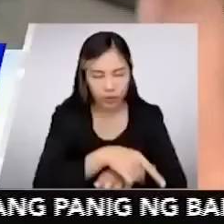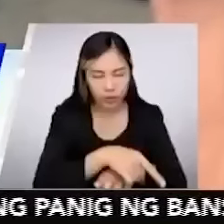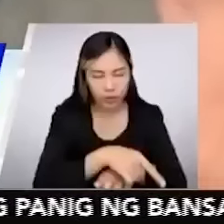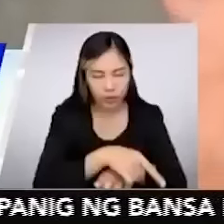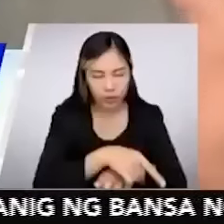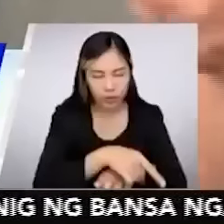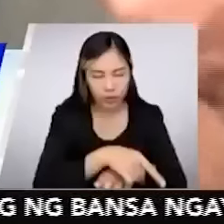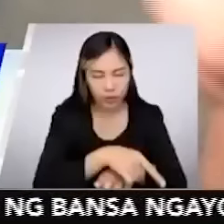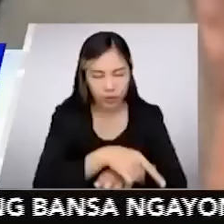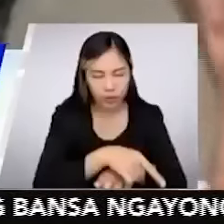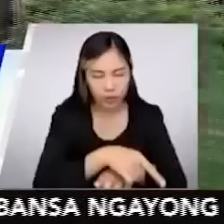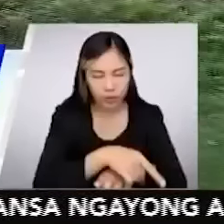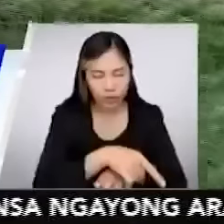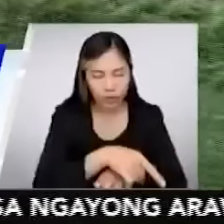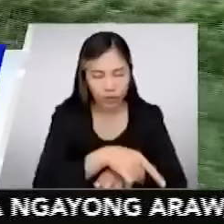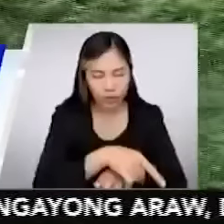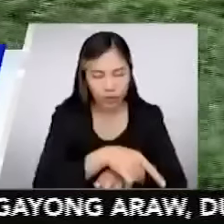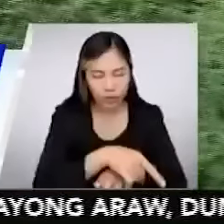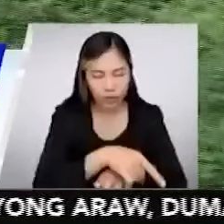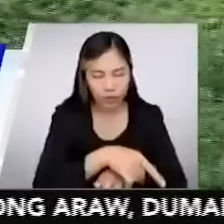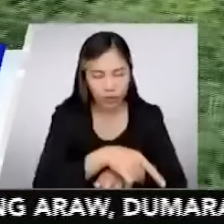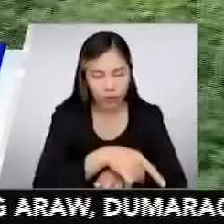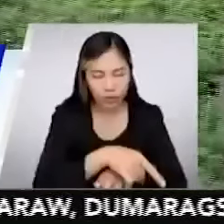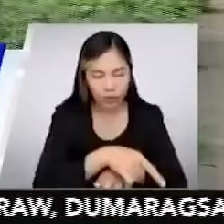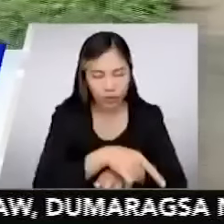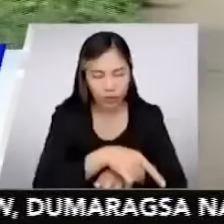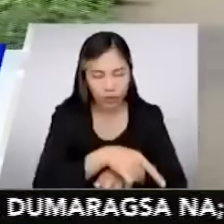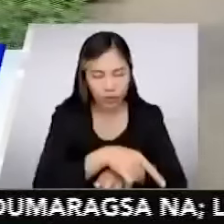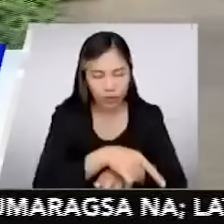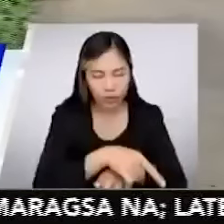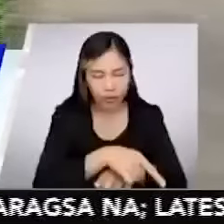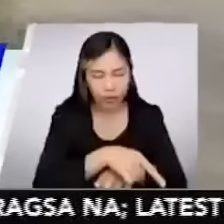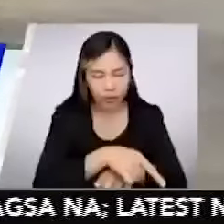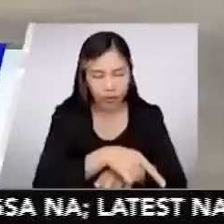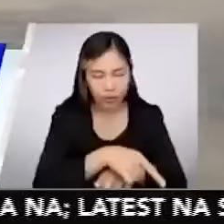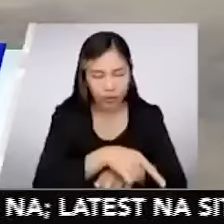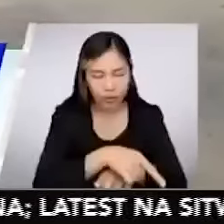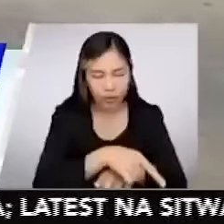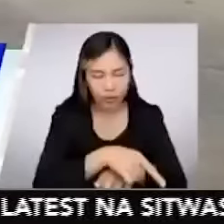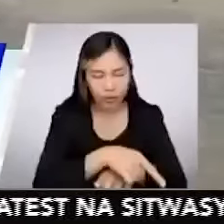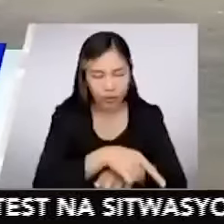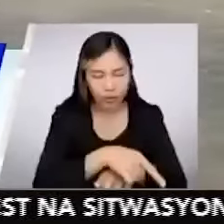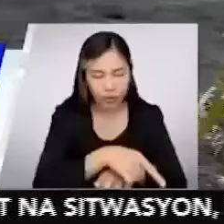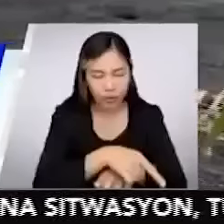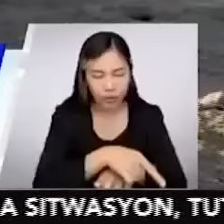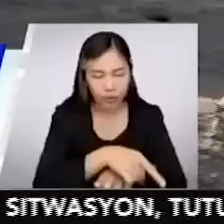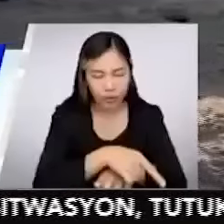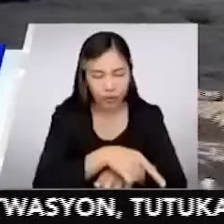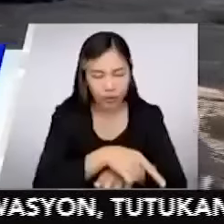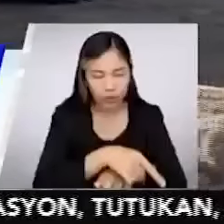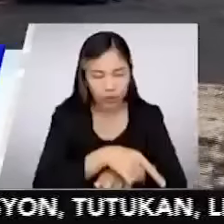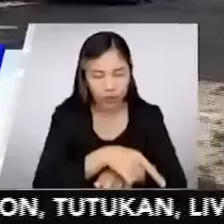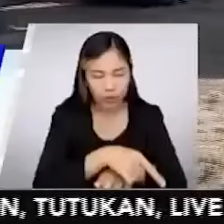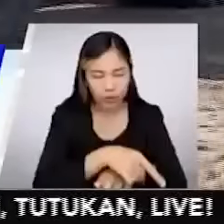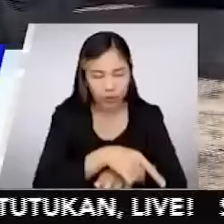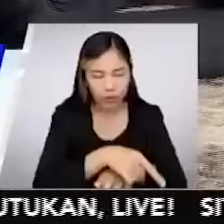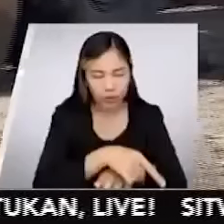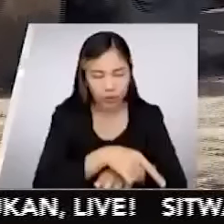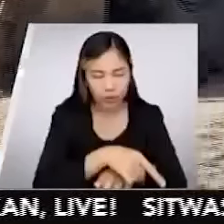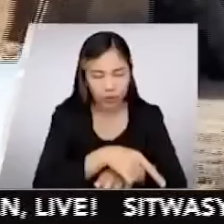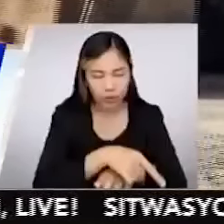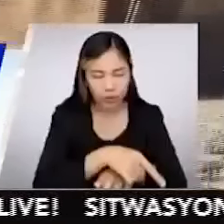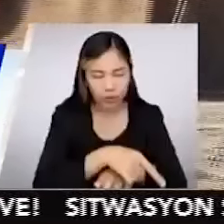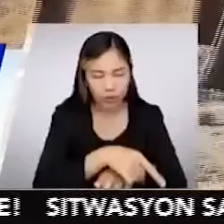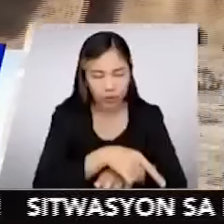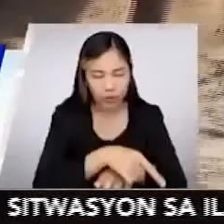nagtulos ng kandila dahil nga lubog pa rin sa tubig yung puntod ng kanilang mga kaanak. Meron din, Rafi, na nagbebenta ng o nagpaparenta